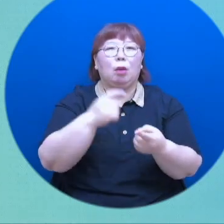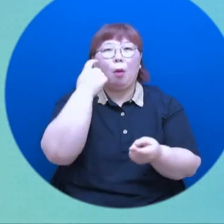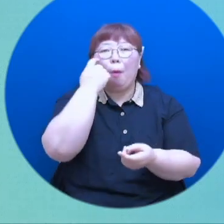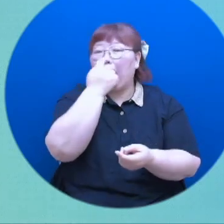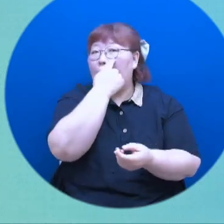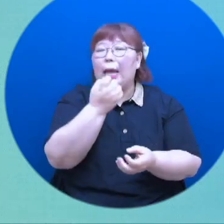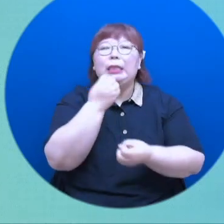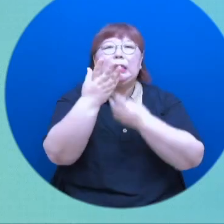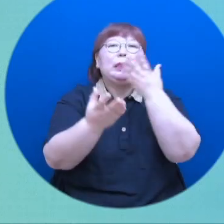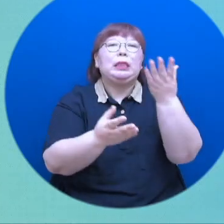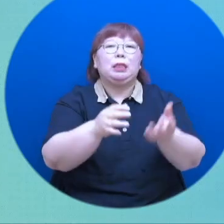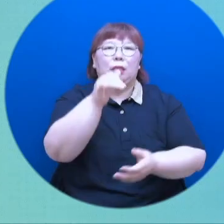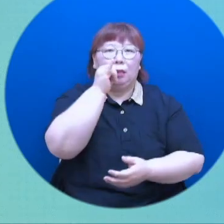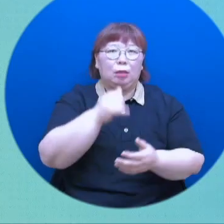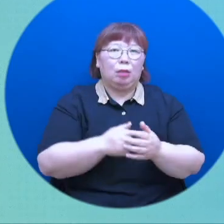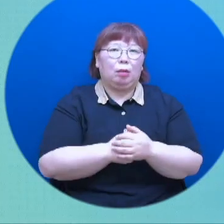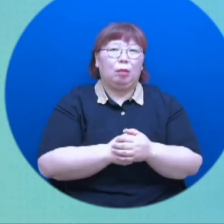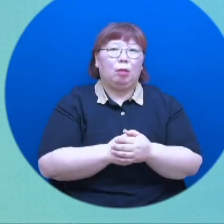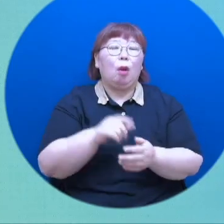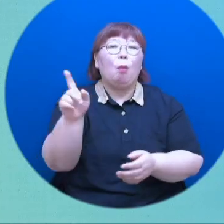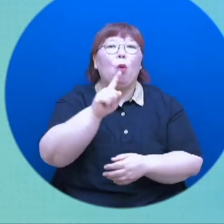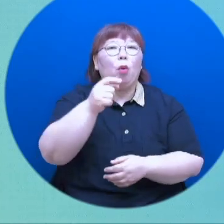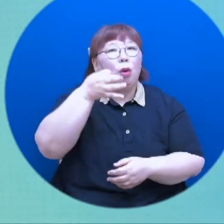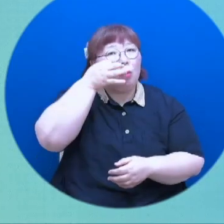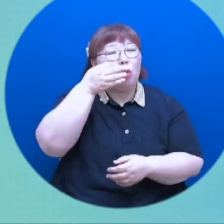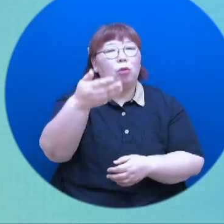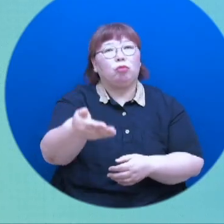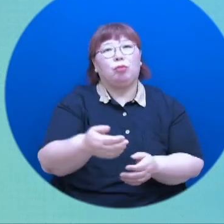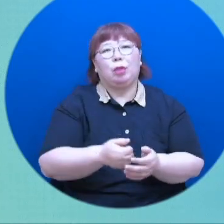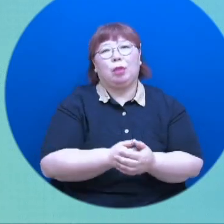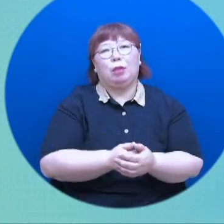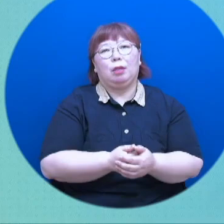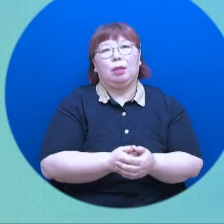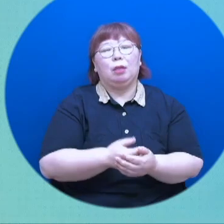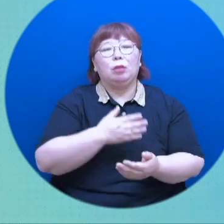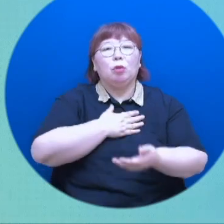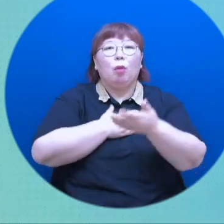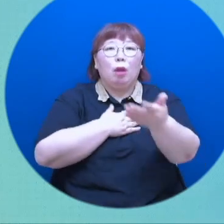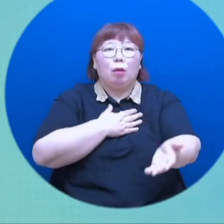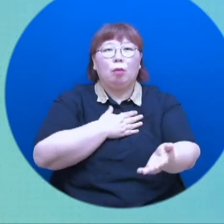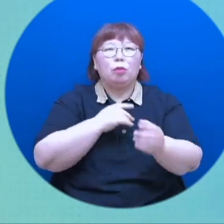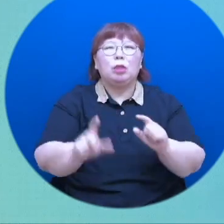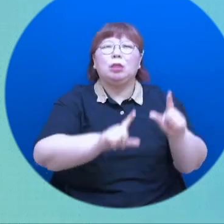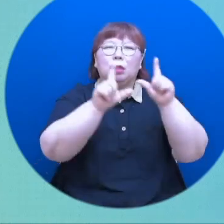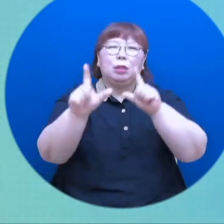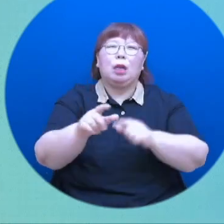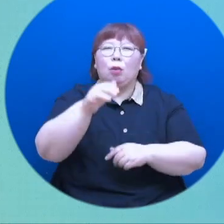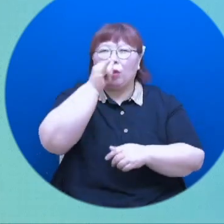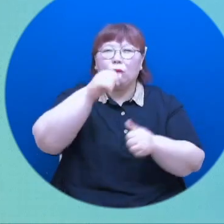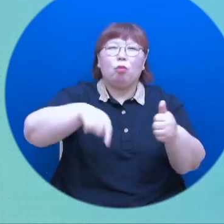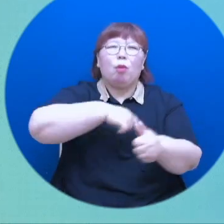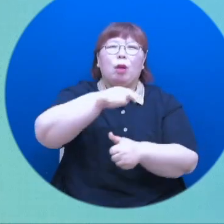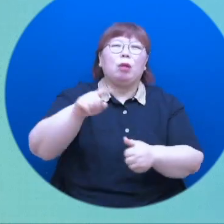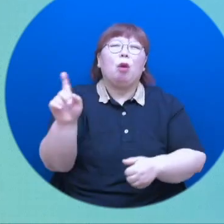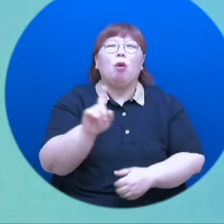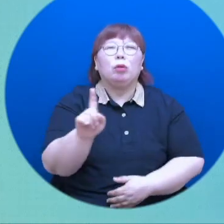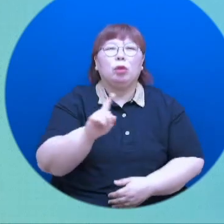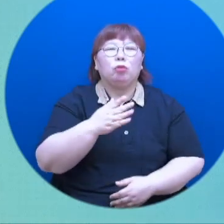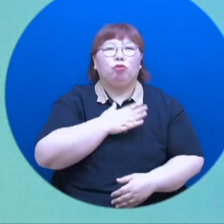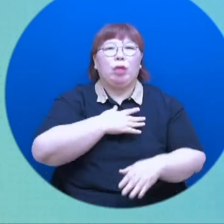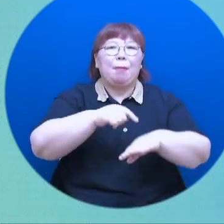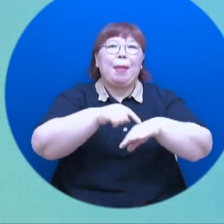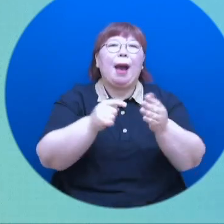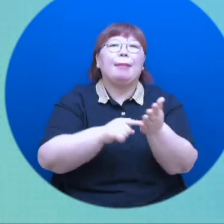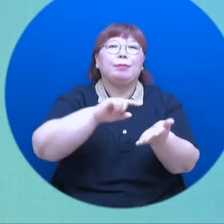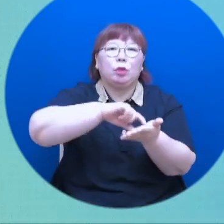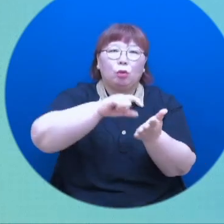들었거든요. 뭘 보여줍니까? 여러분, 저와 여러분이 살고 있는 환경이 어떠하든 우리의 마음가짐이